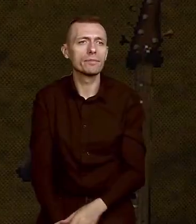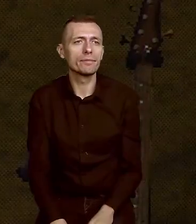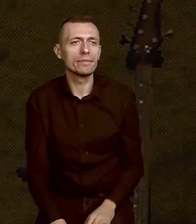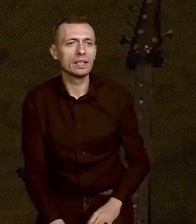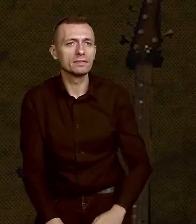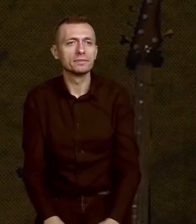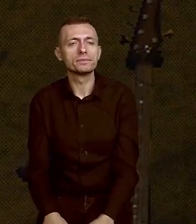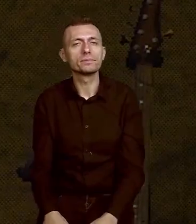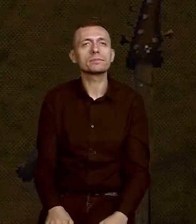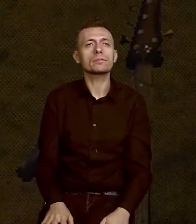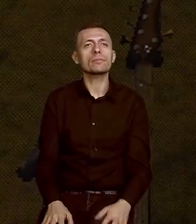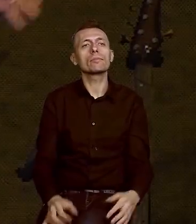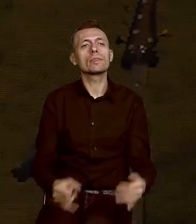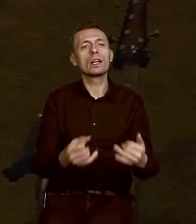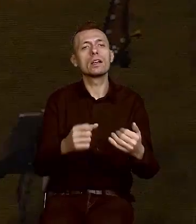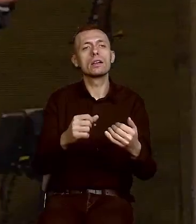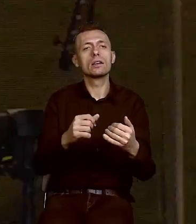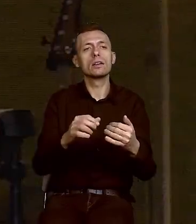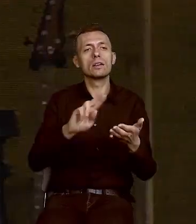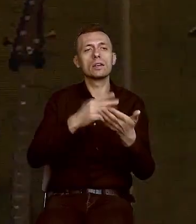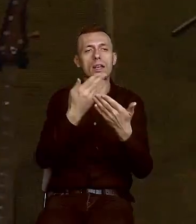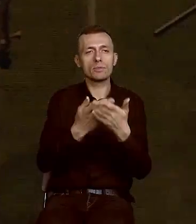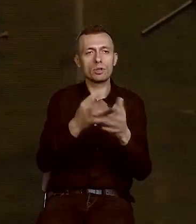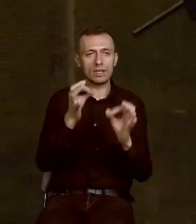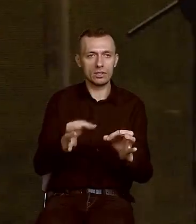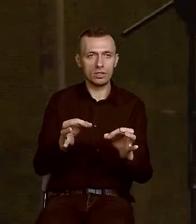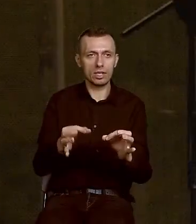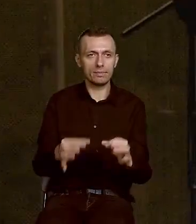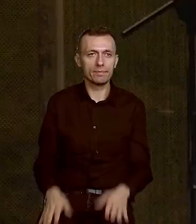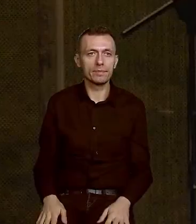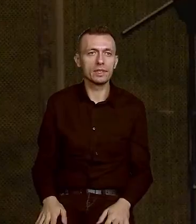Dziesięcina. Gdy dostajesz środki pieniężne,